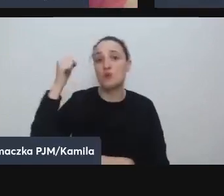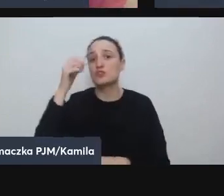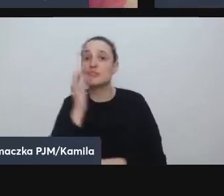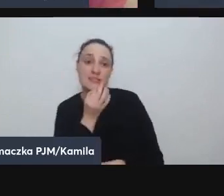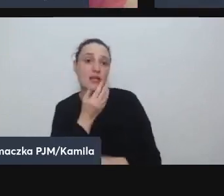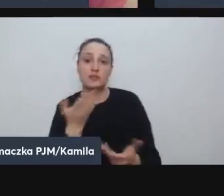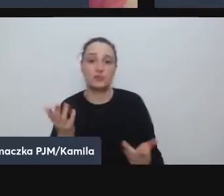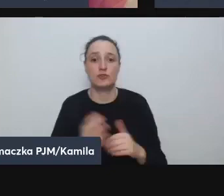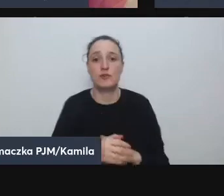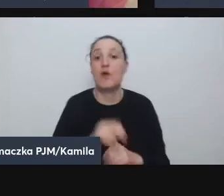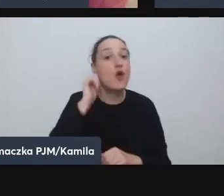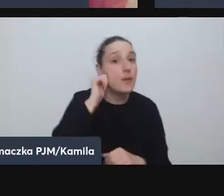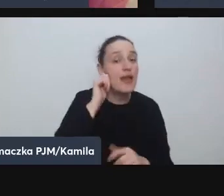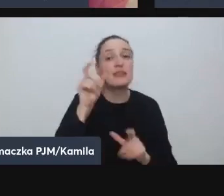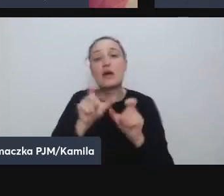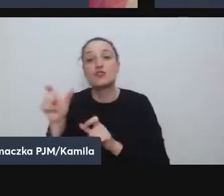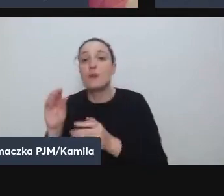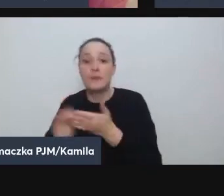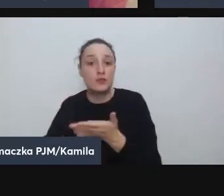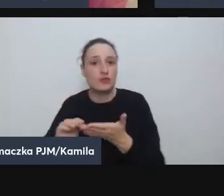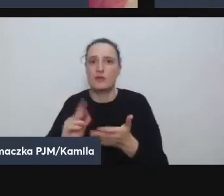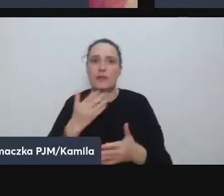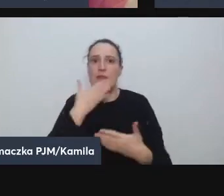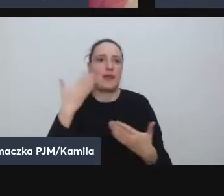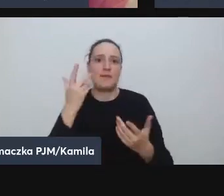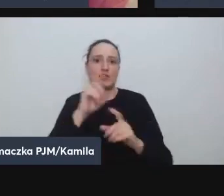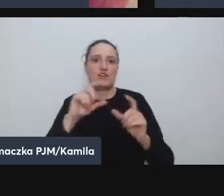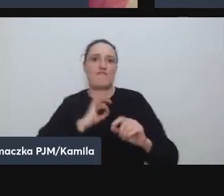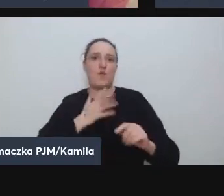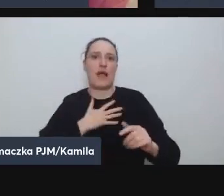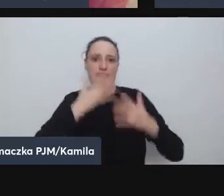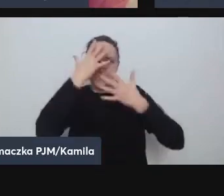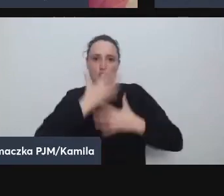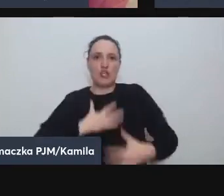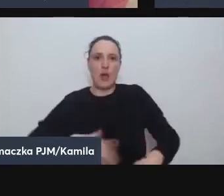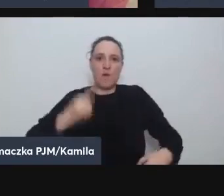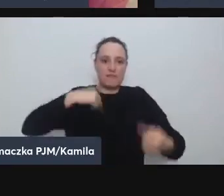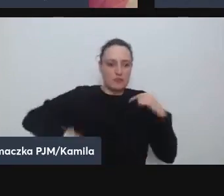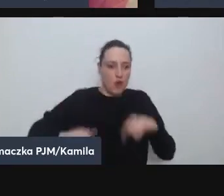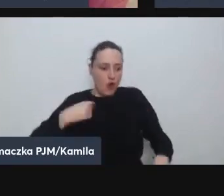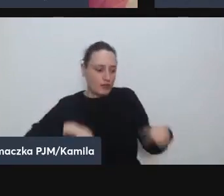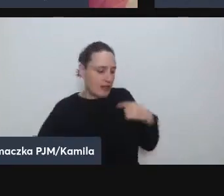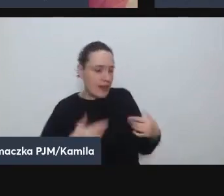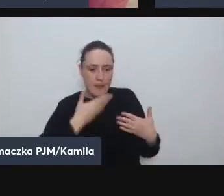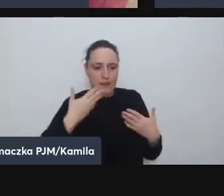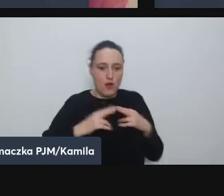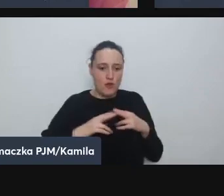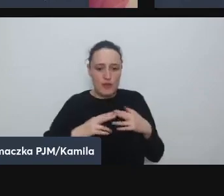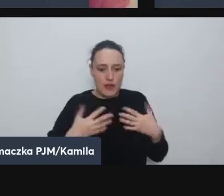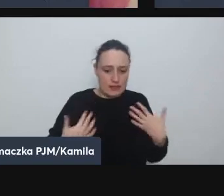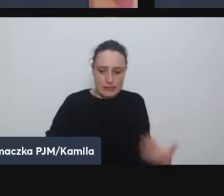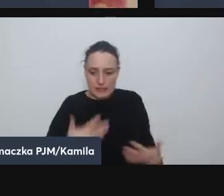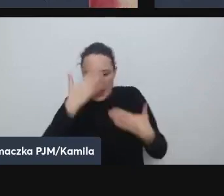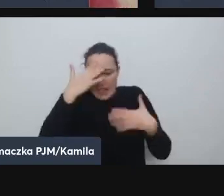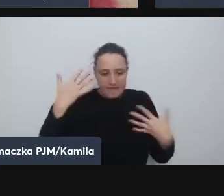osoby miesiączkujące często nie mają kontaktu z własną fizjologią, że tak naprawdę trochę może to znowu zbliżyć, że ta miesiączka nie jest